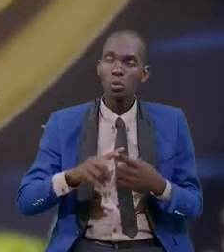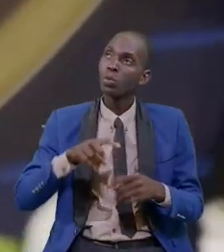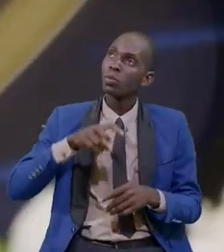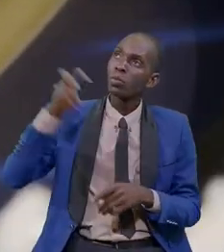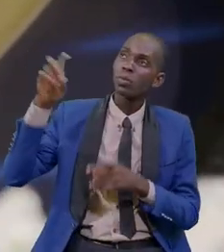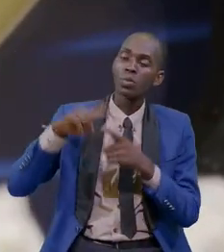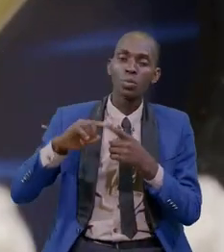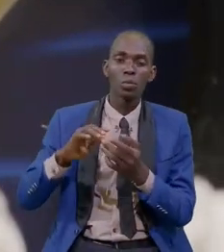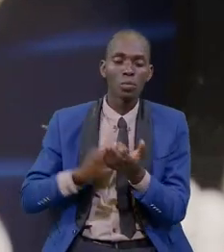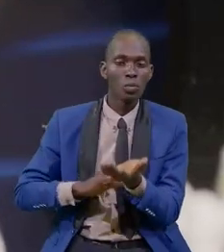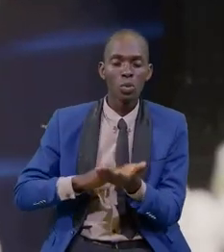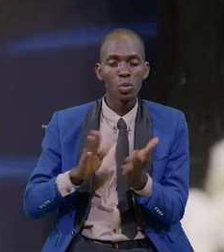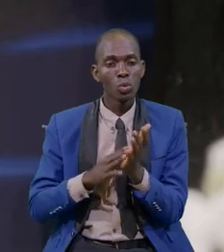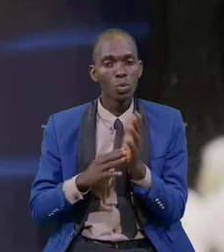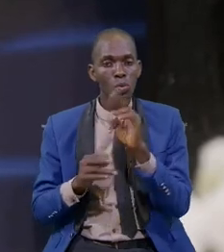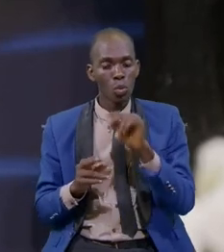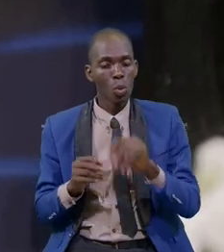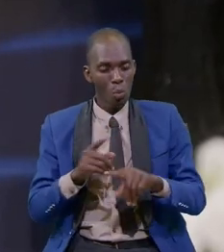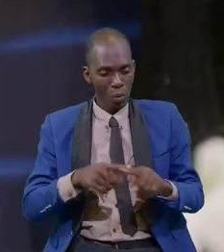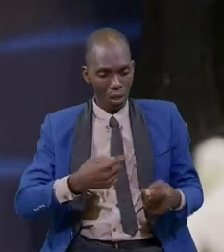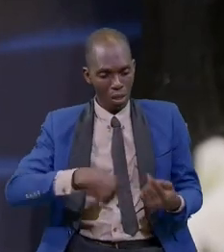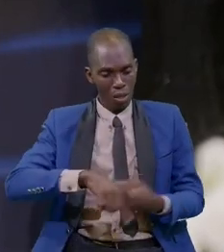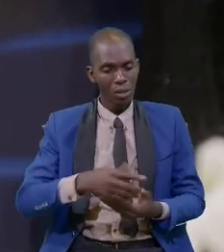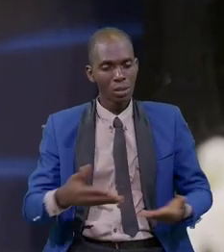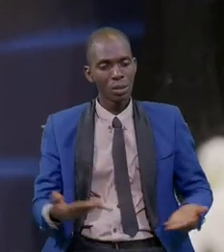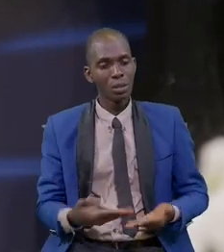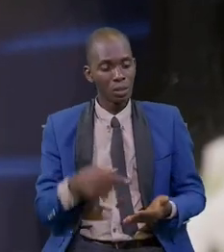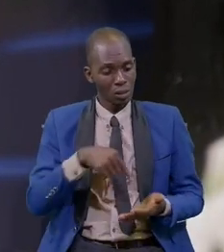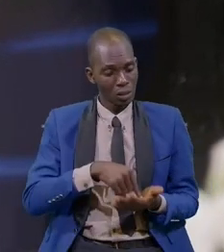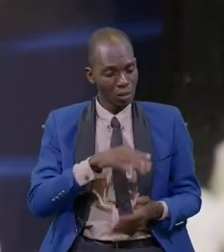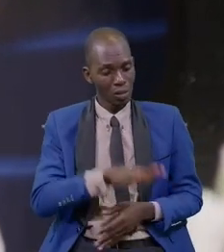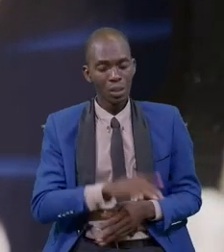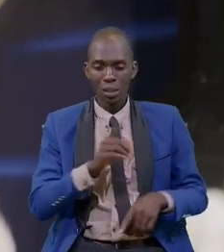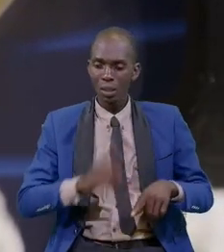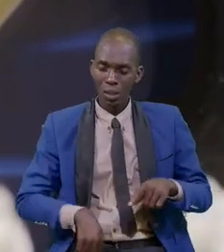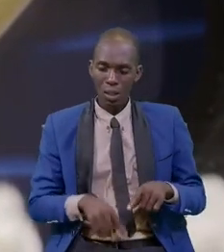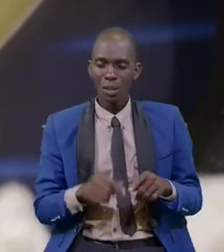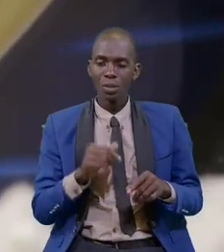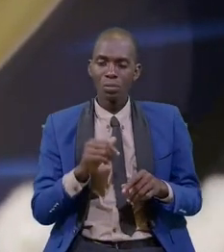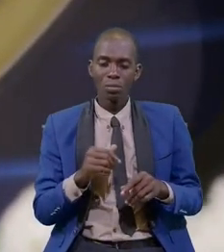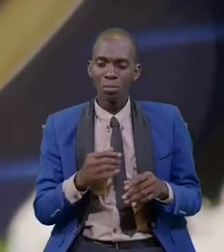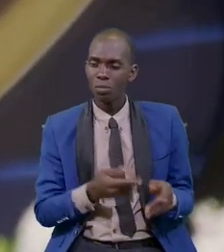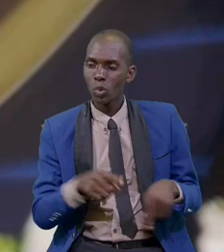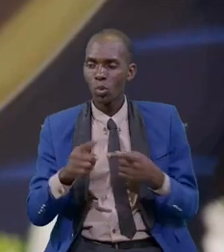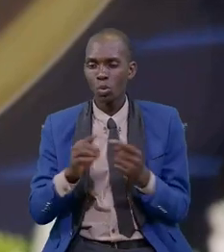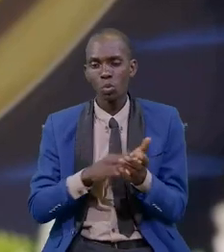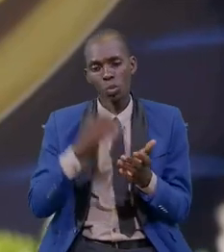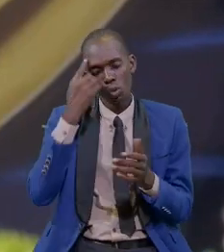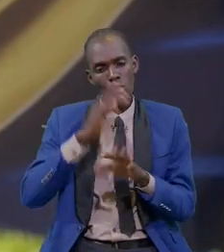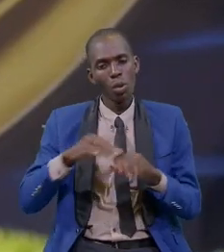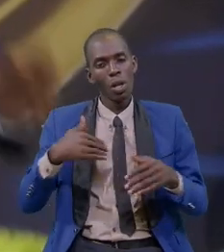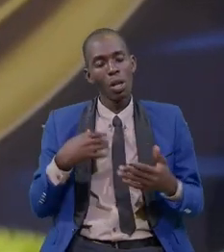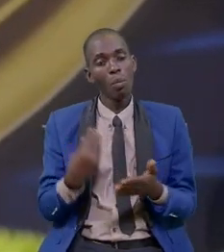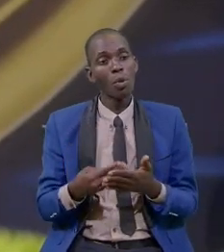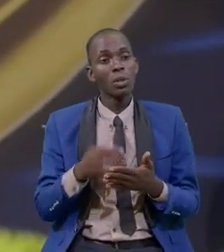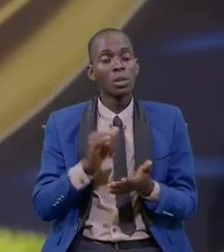le primaire même, l'enfant ne peut pas aller parce qu'il n'y a pas de l'argent. C'est en ce moment que votre attitude de voisinage doit